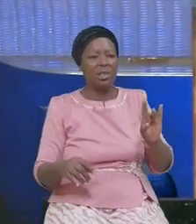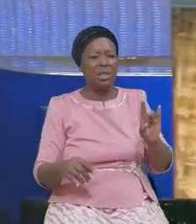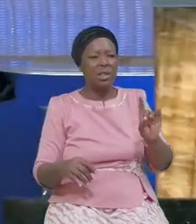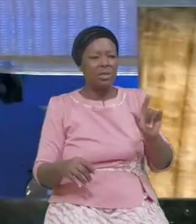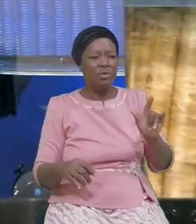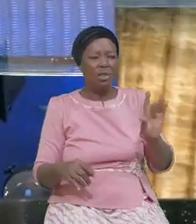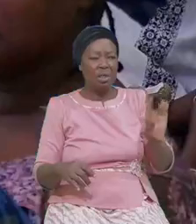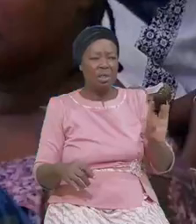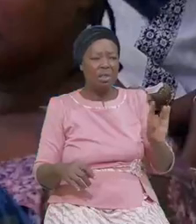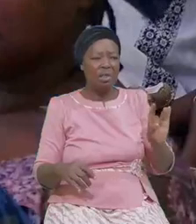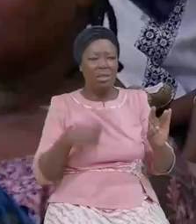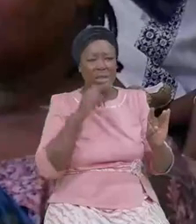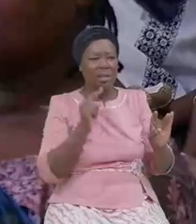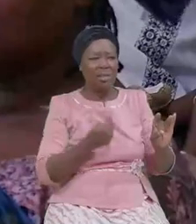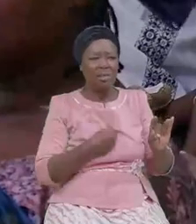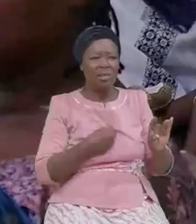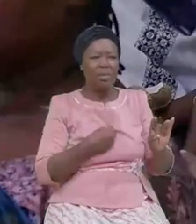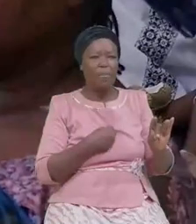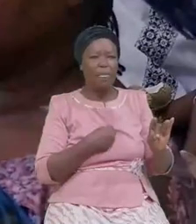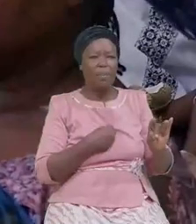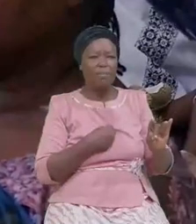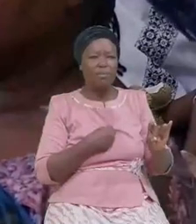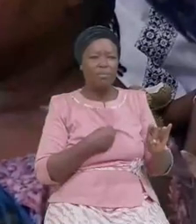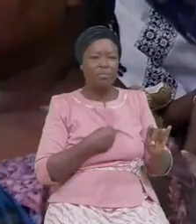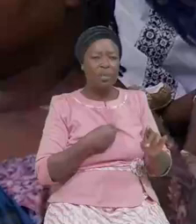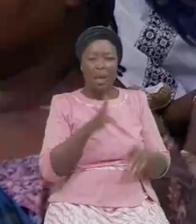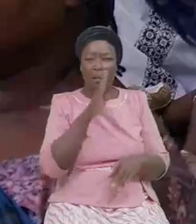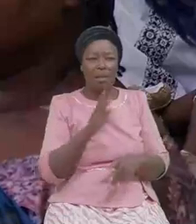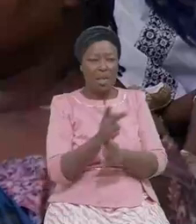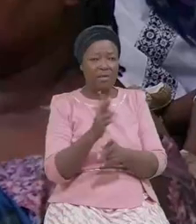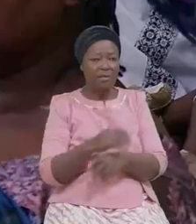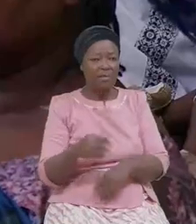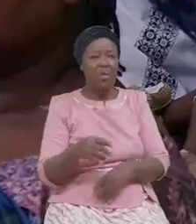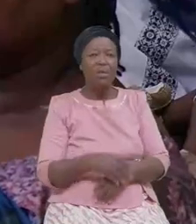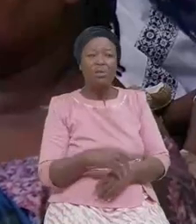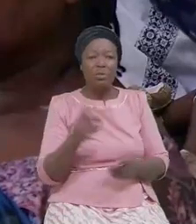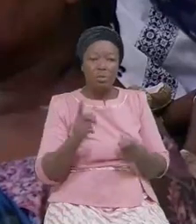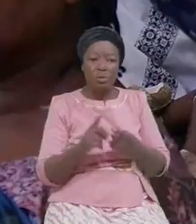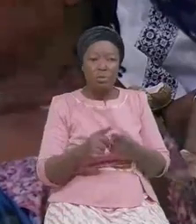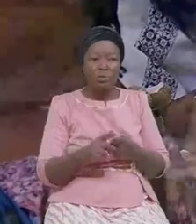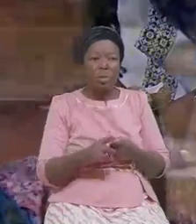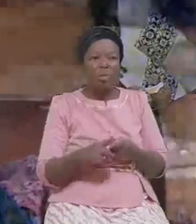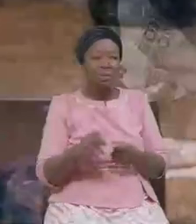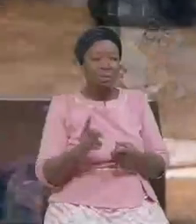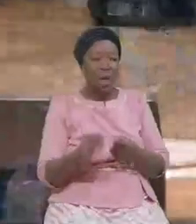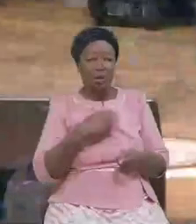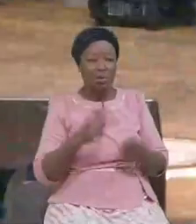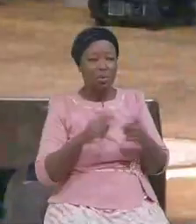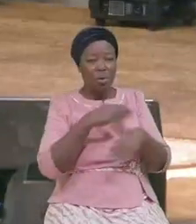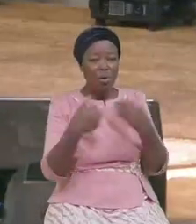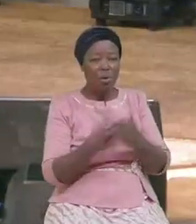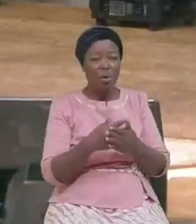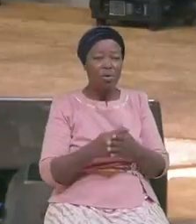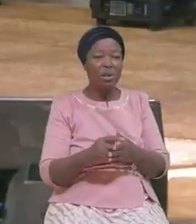Verset 28, il dit maintenant, puisque tout cela est fait, prenez donc garde à vous-même et à tout le troupeau sur lequel le Saint-Esprit